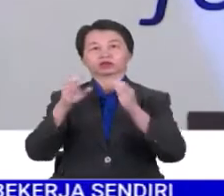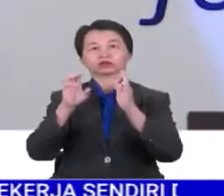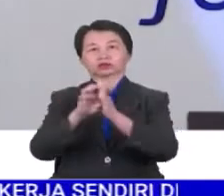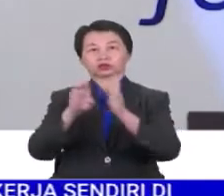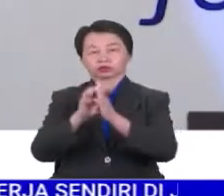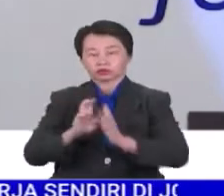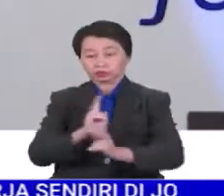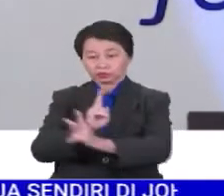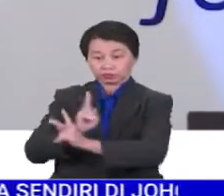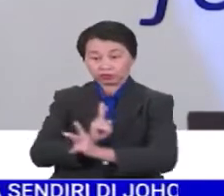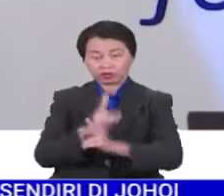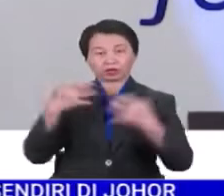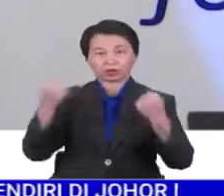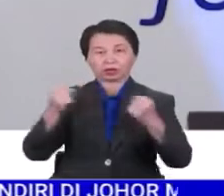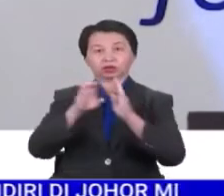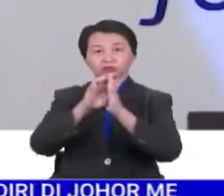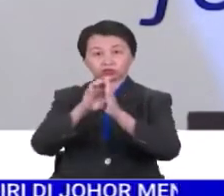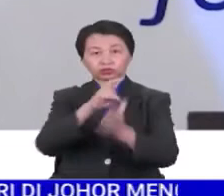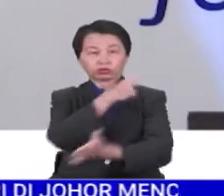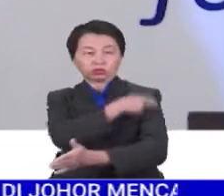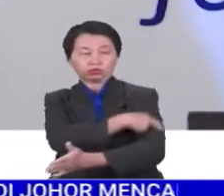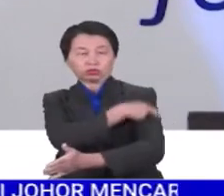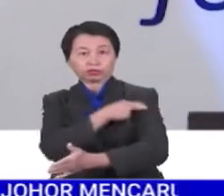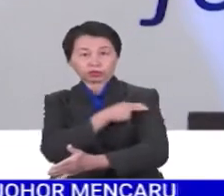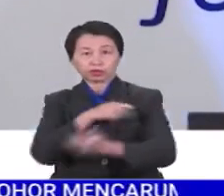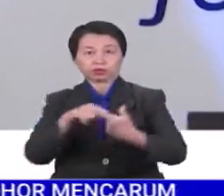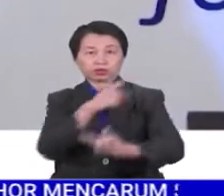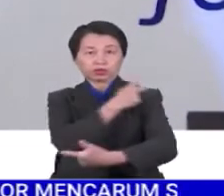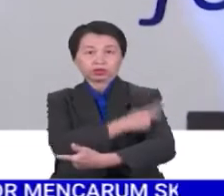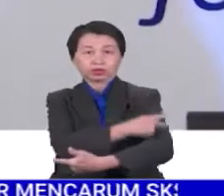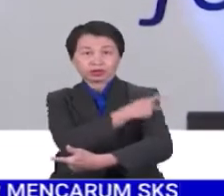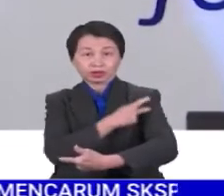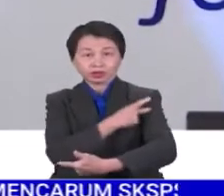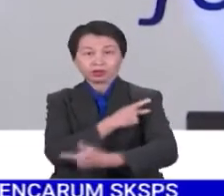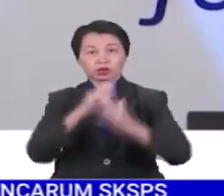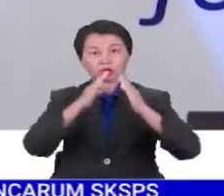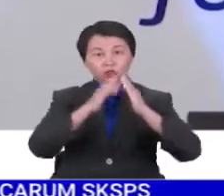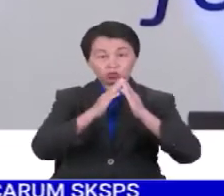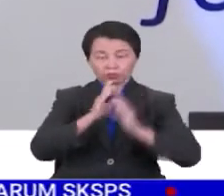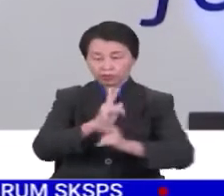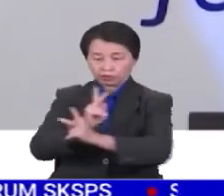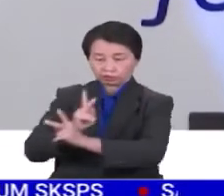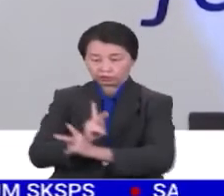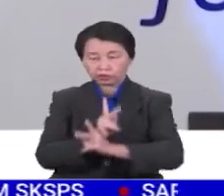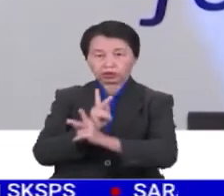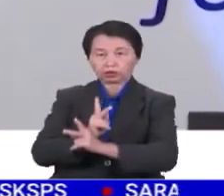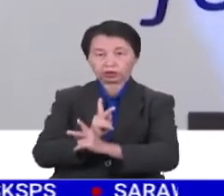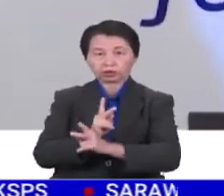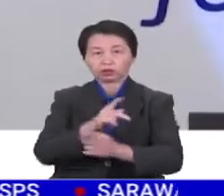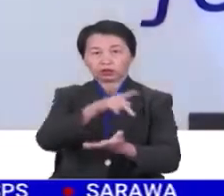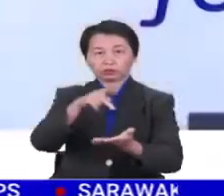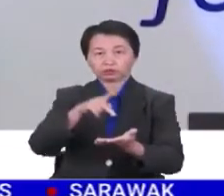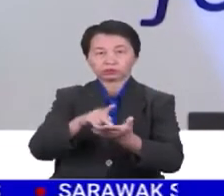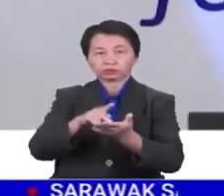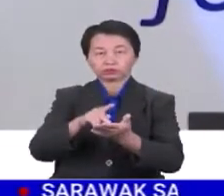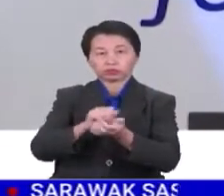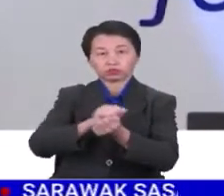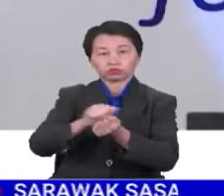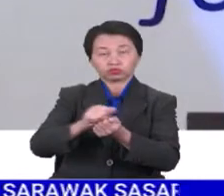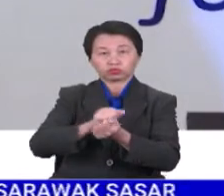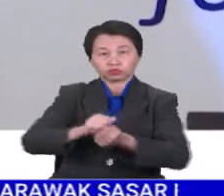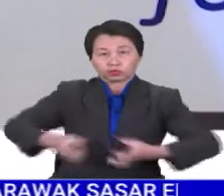ataupun penjagaan seperti hospital, klinik, rumah penjagaan, pusat